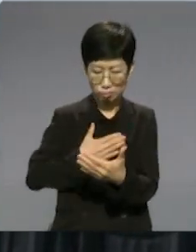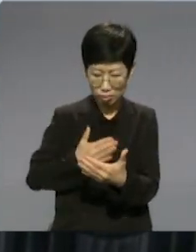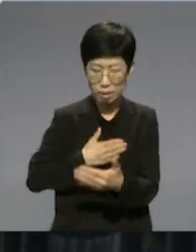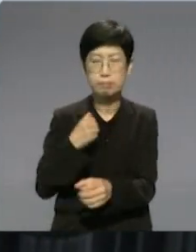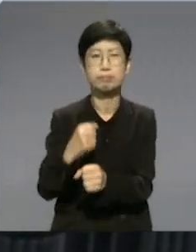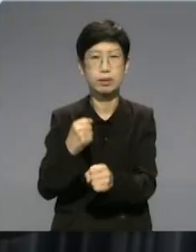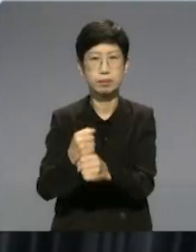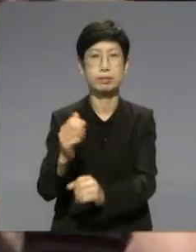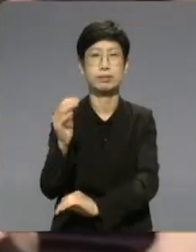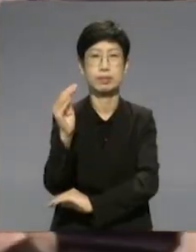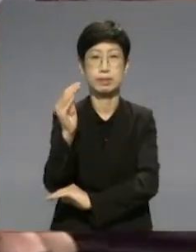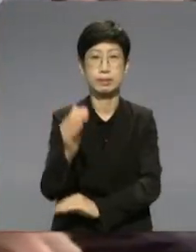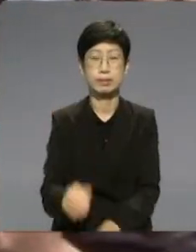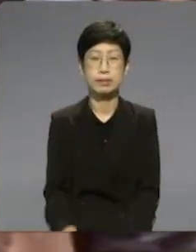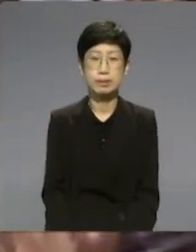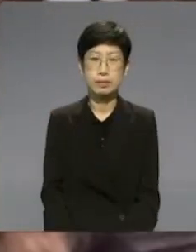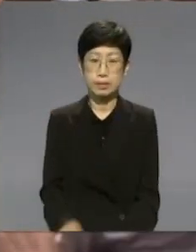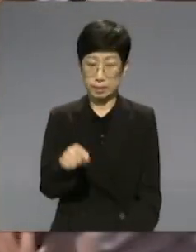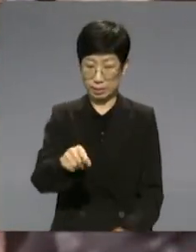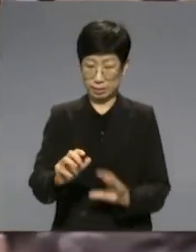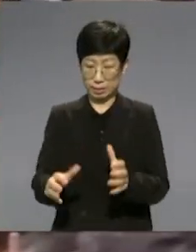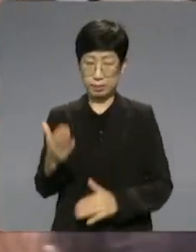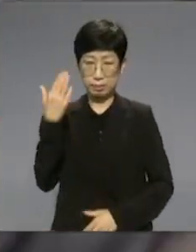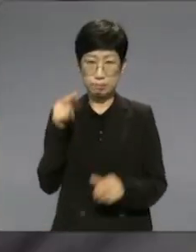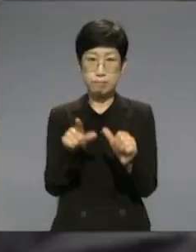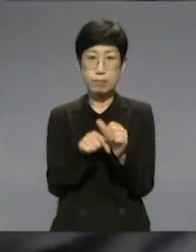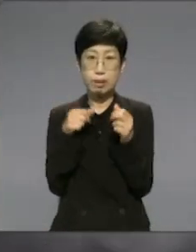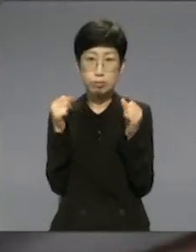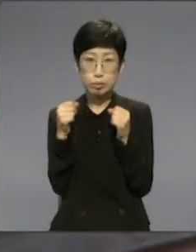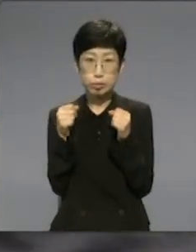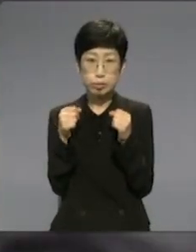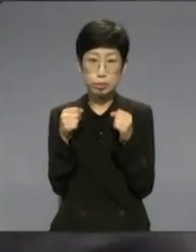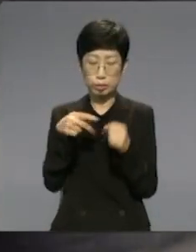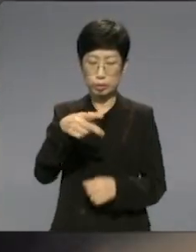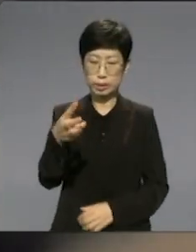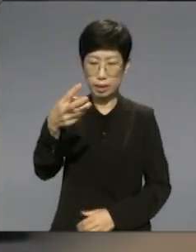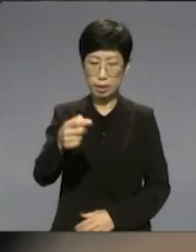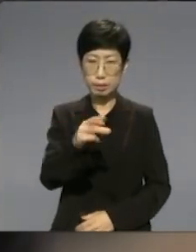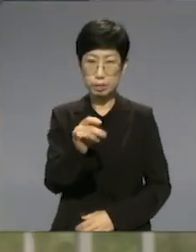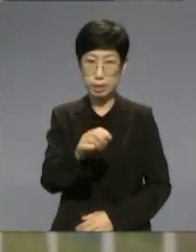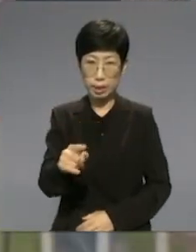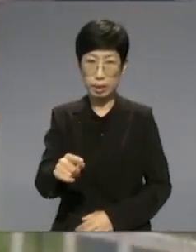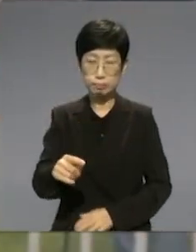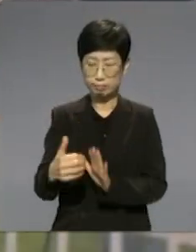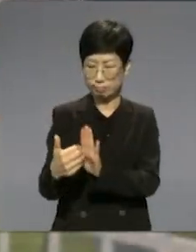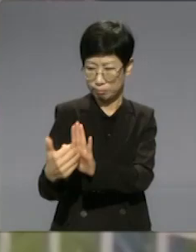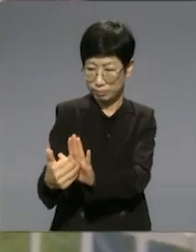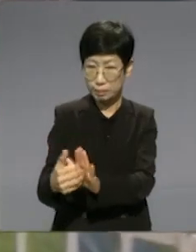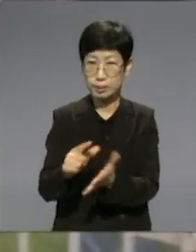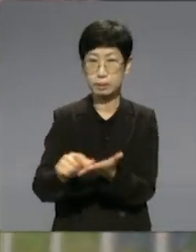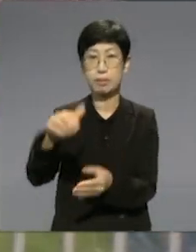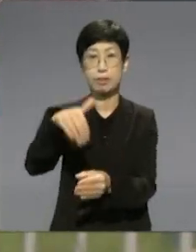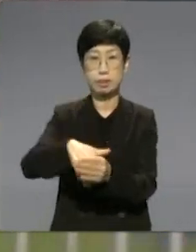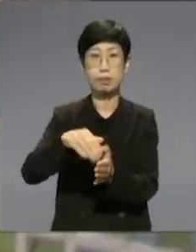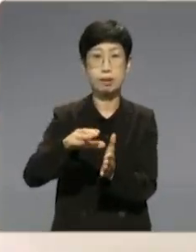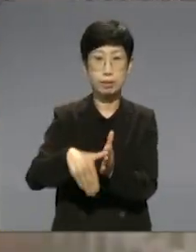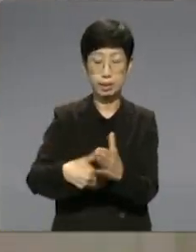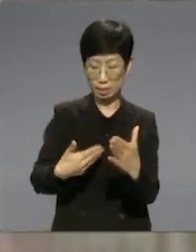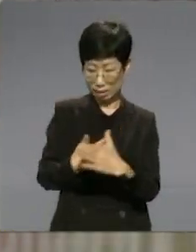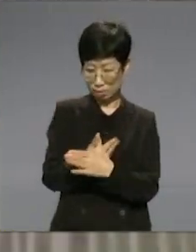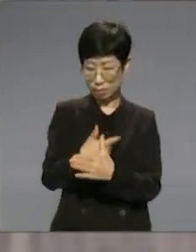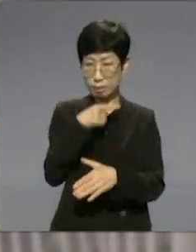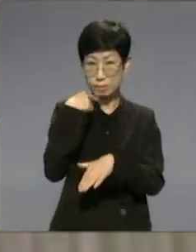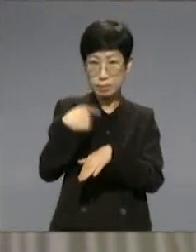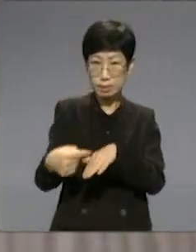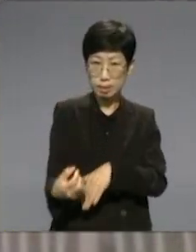긴장시켰다고 주장합니다. 코소보에서는 지난 5월 북부 세르비아계 주민 대다수가 보이콧한 지방선거에서 알바니아계